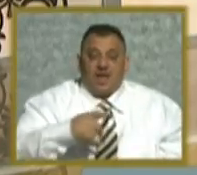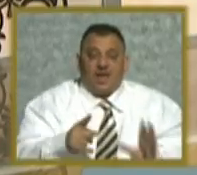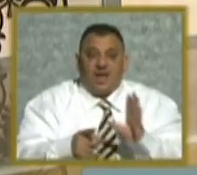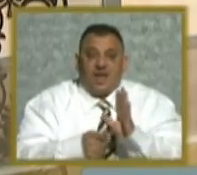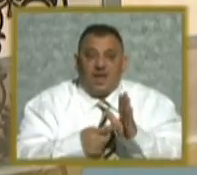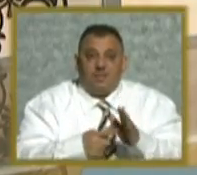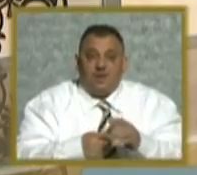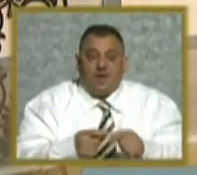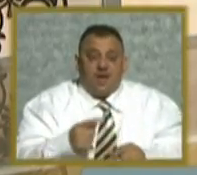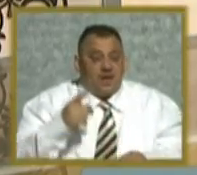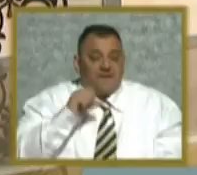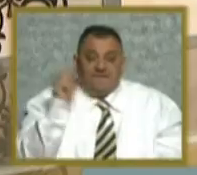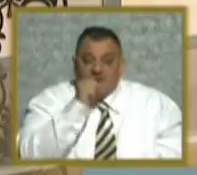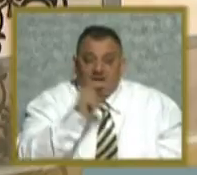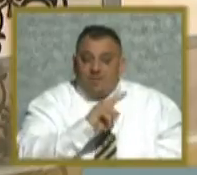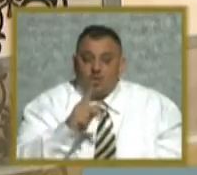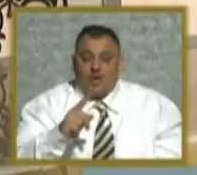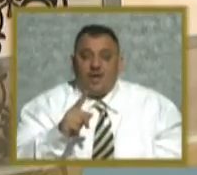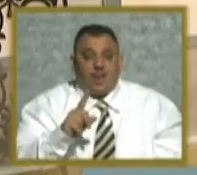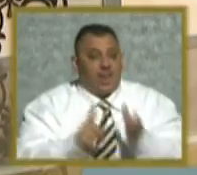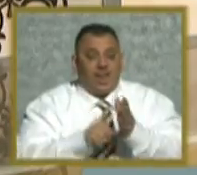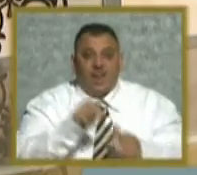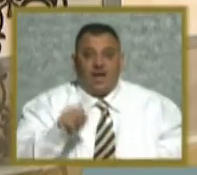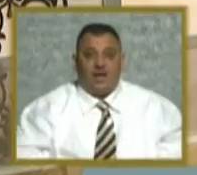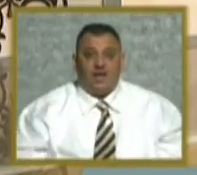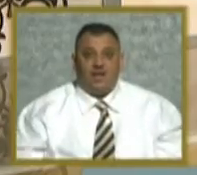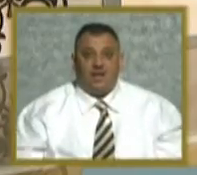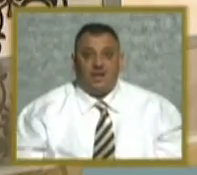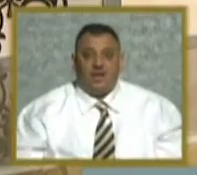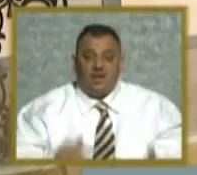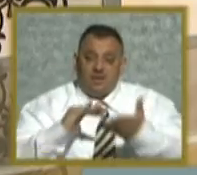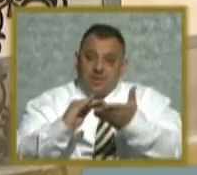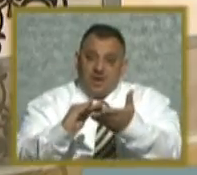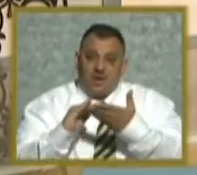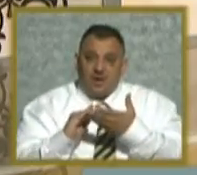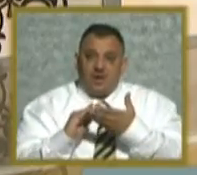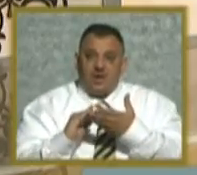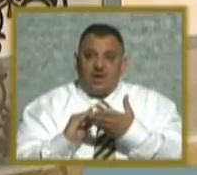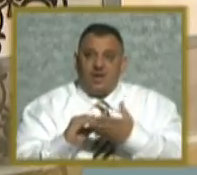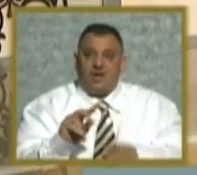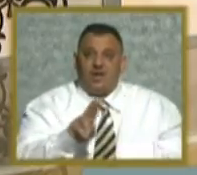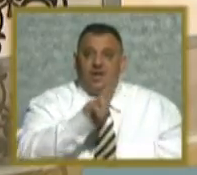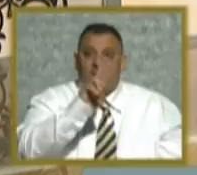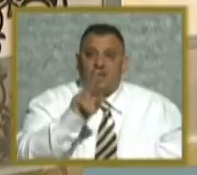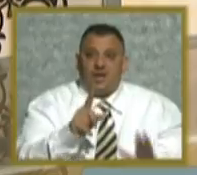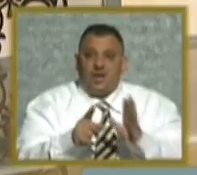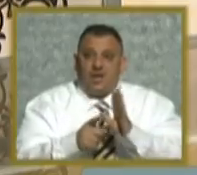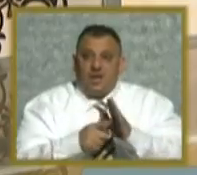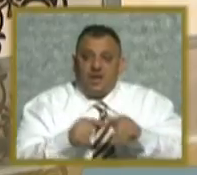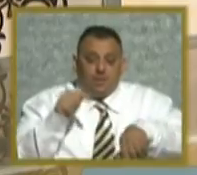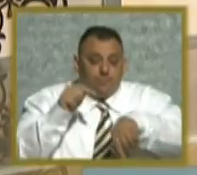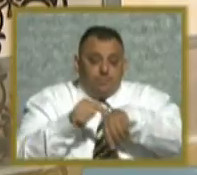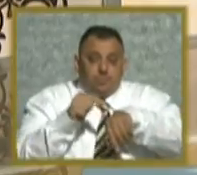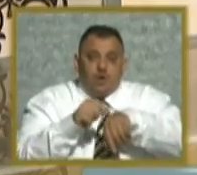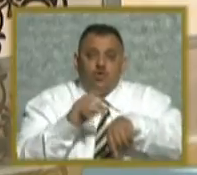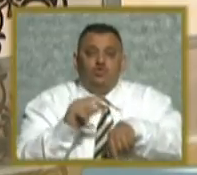مثلا فنانين أو هاي الطبقة من الناس. حبيت أعرف موضوع. طيب طريقة الليزر هذا يعني